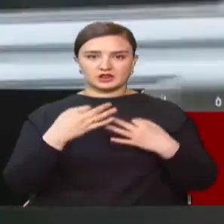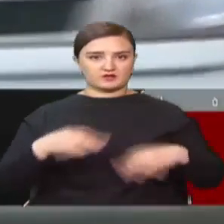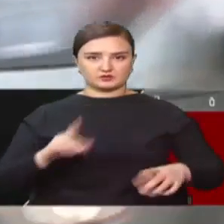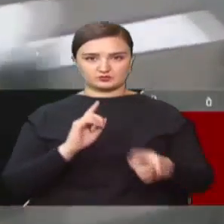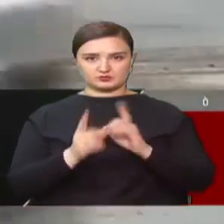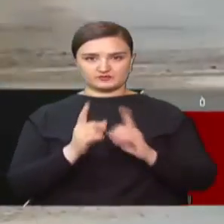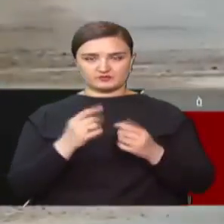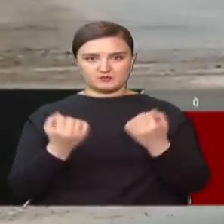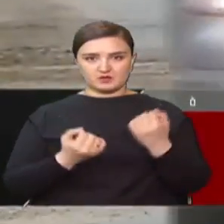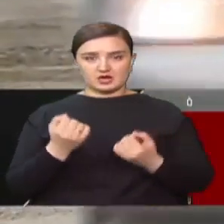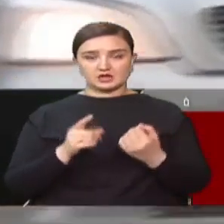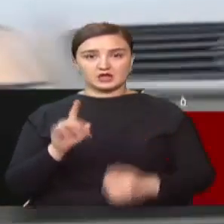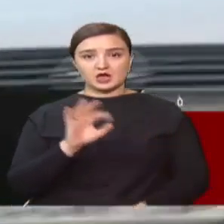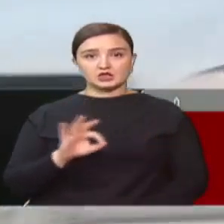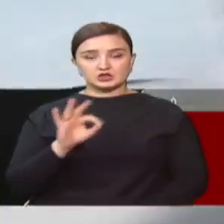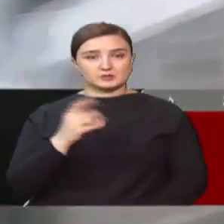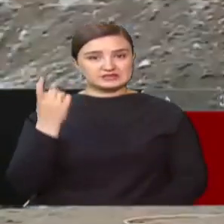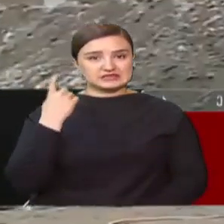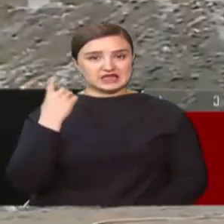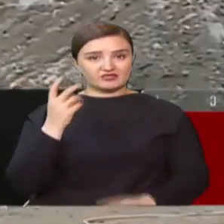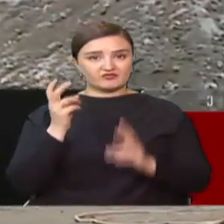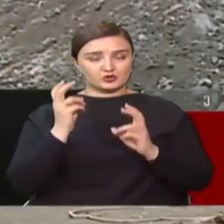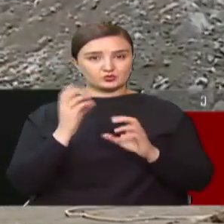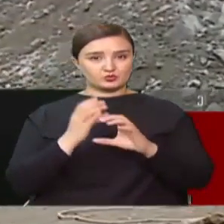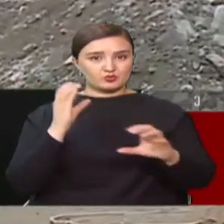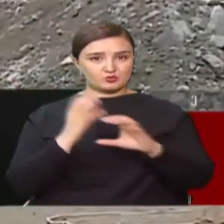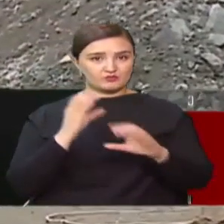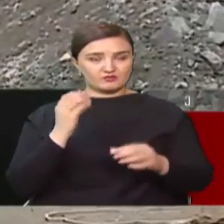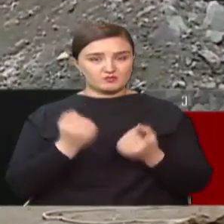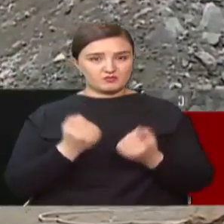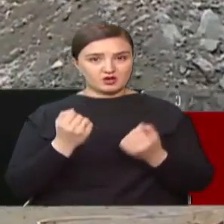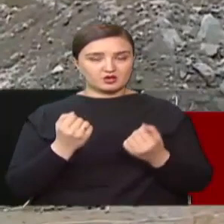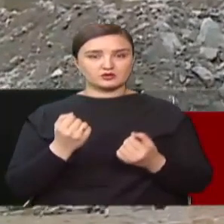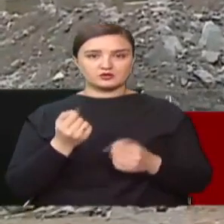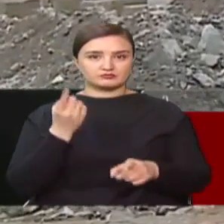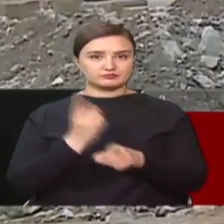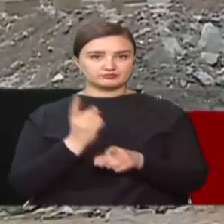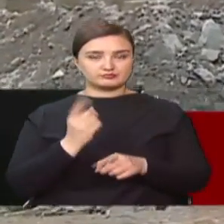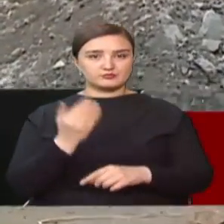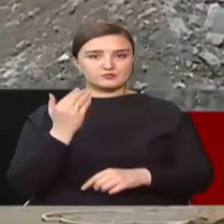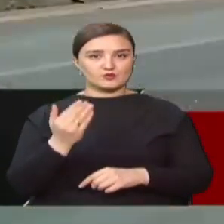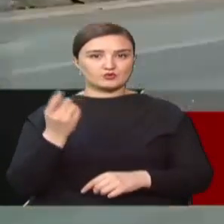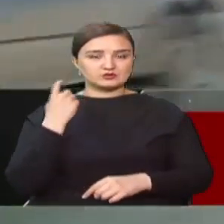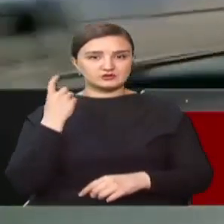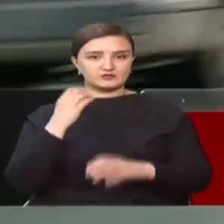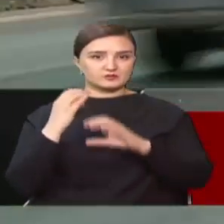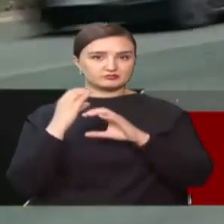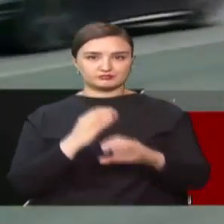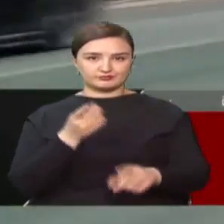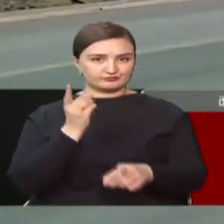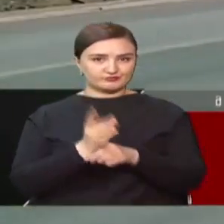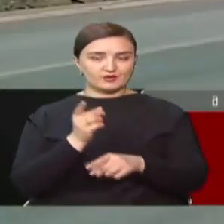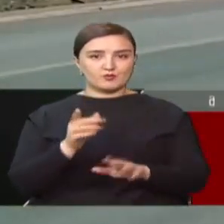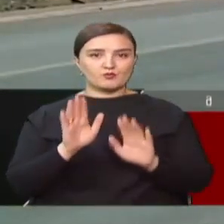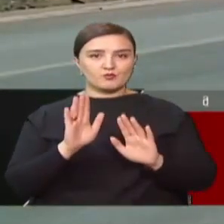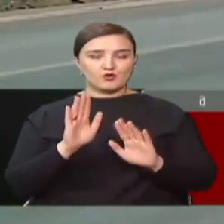მოძრაობენ ავტომანქანები. რაც შეეხება სატვირთო მანქანებს, სრულად არის აკრძალული მათი გადაადგილება, ისინი